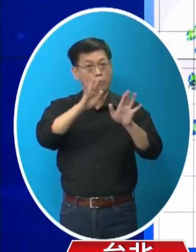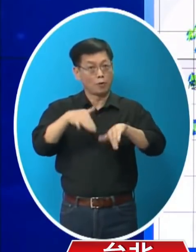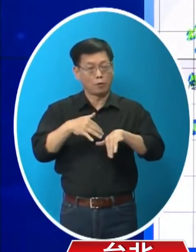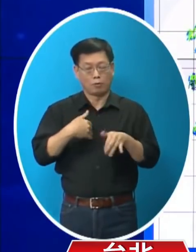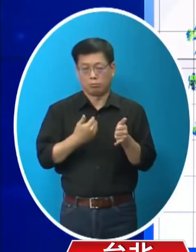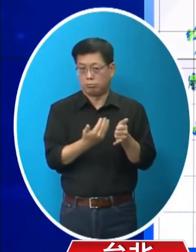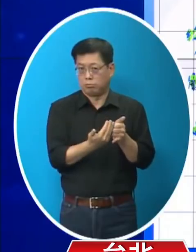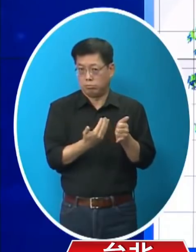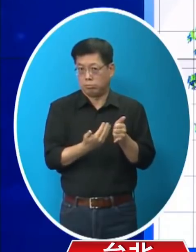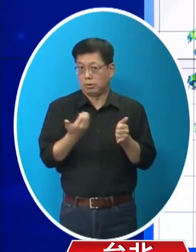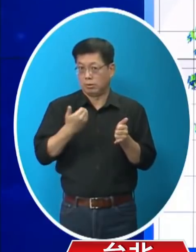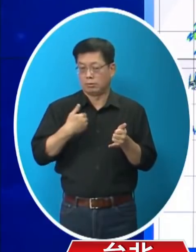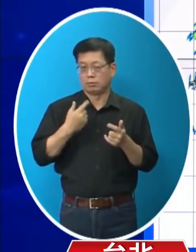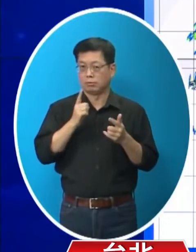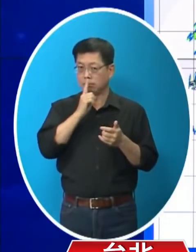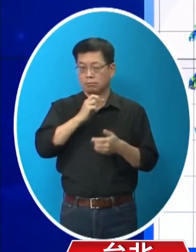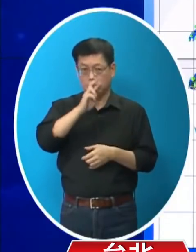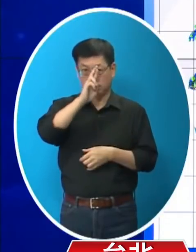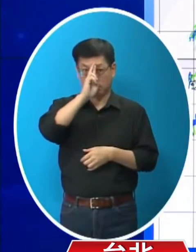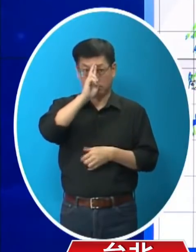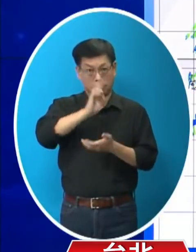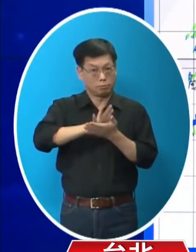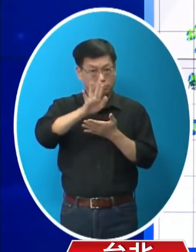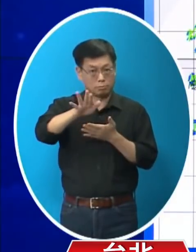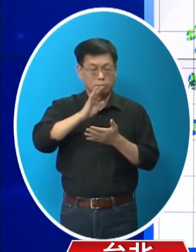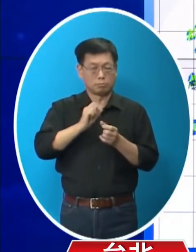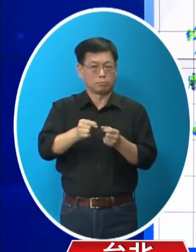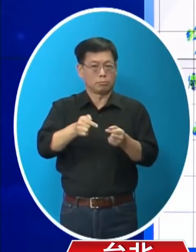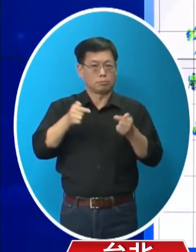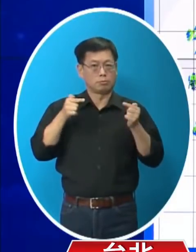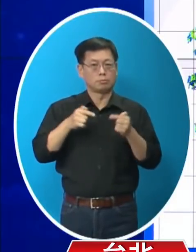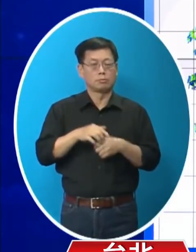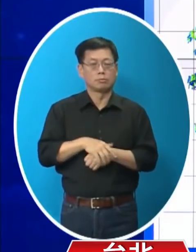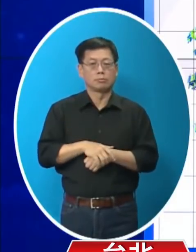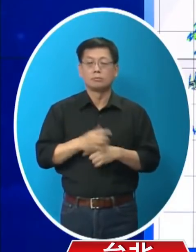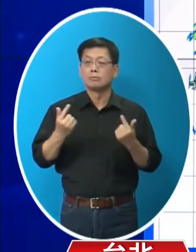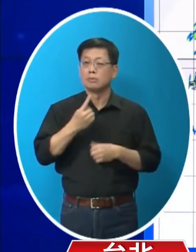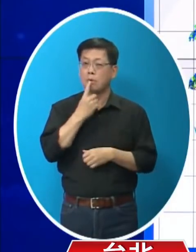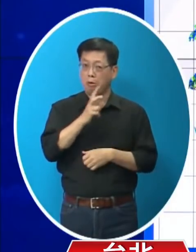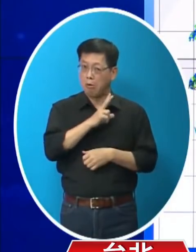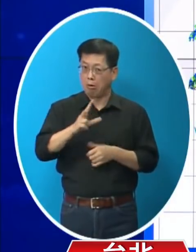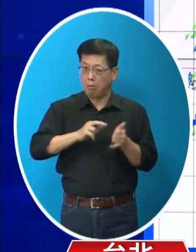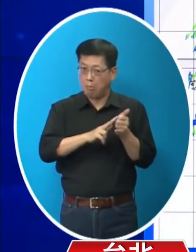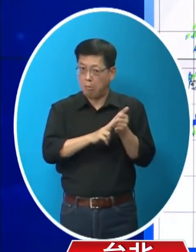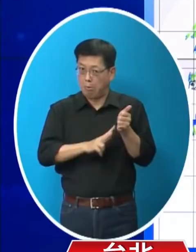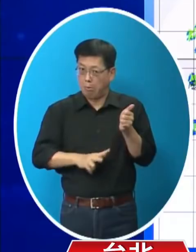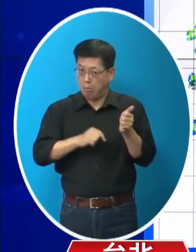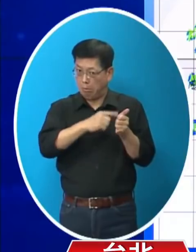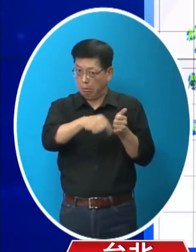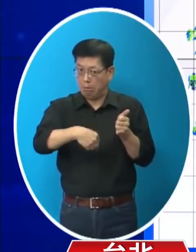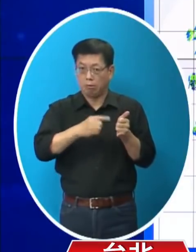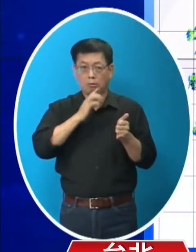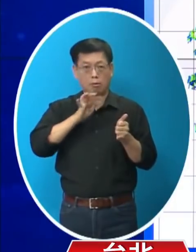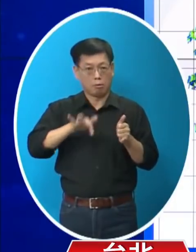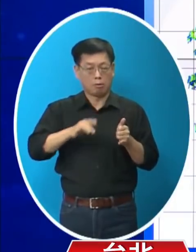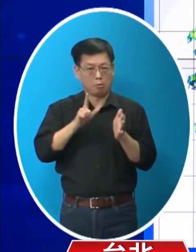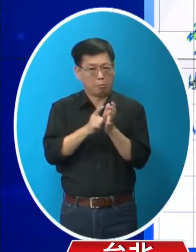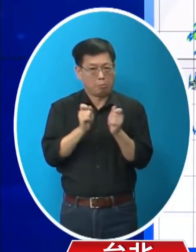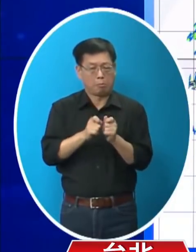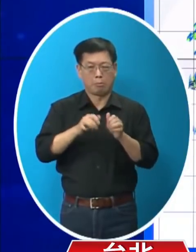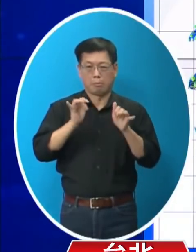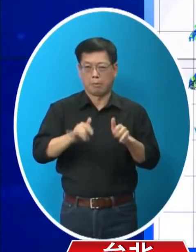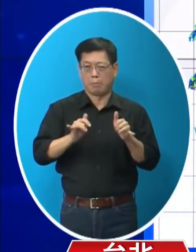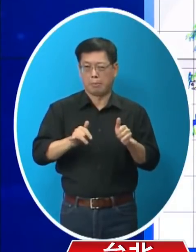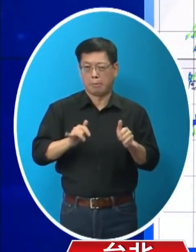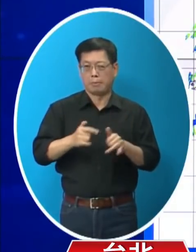西半部地区，刚刚提到中午过后，整个雨势都明显起来。像这种红色区块正在影响的地方，也都是现在目前有短延时